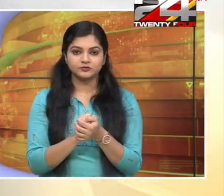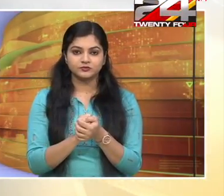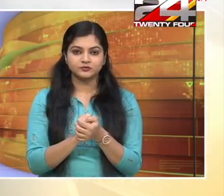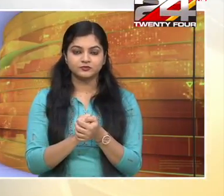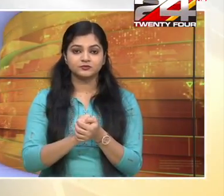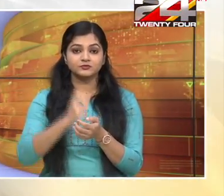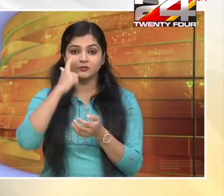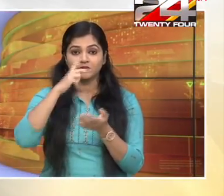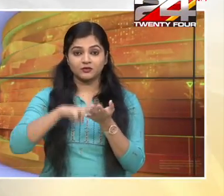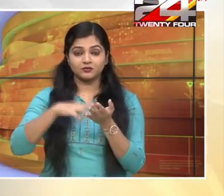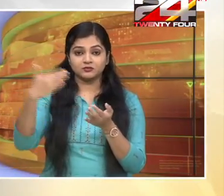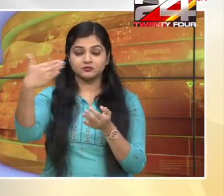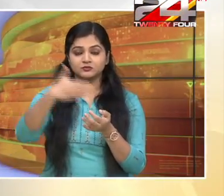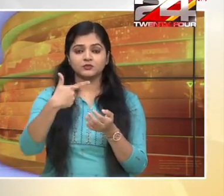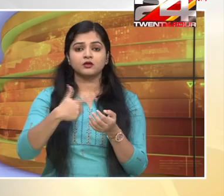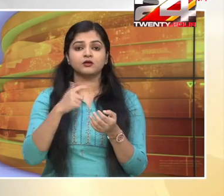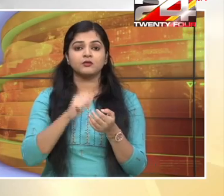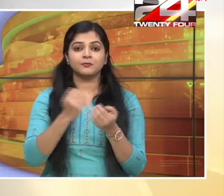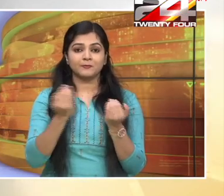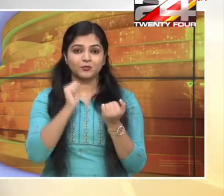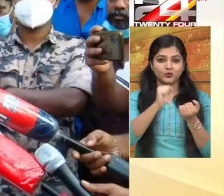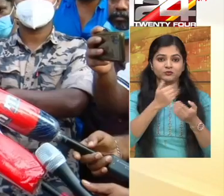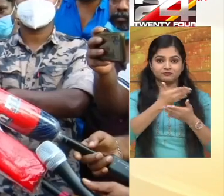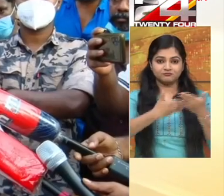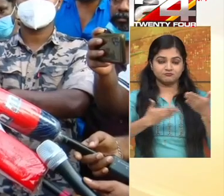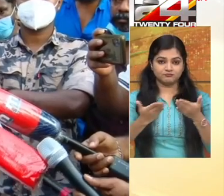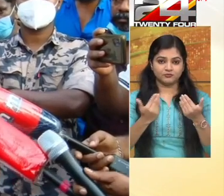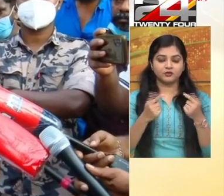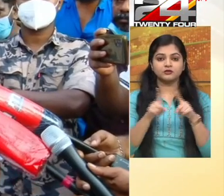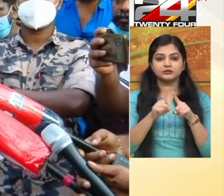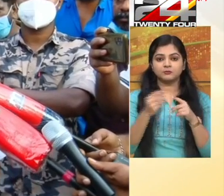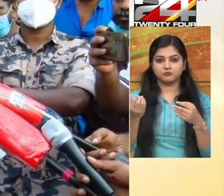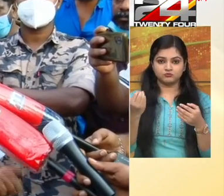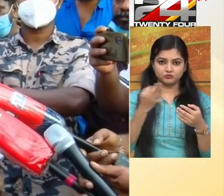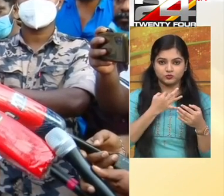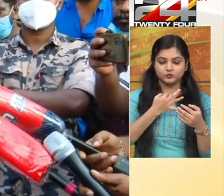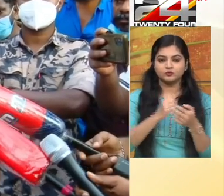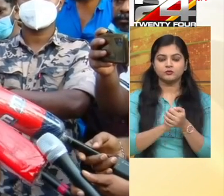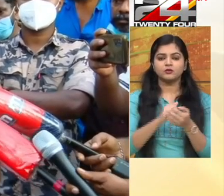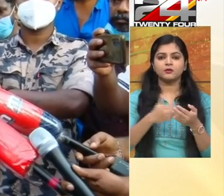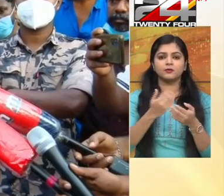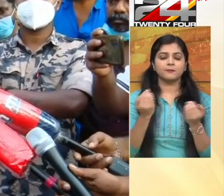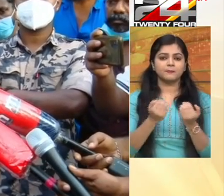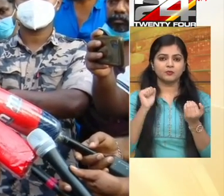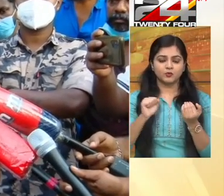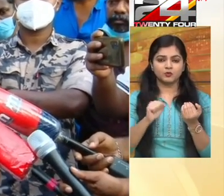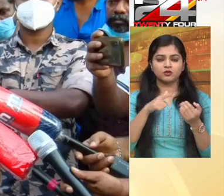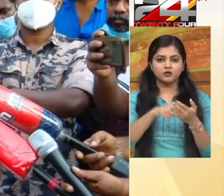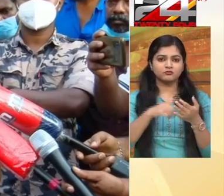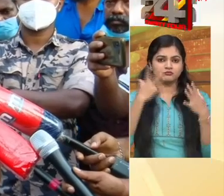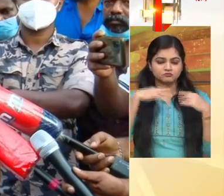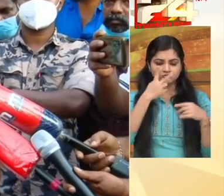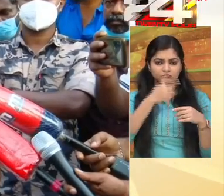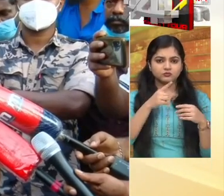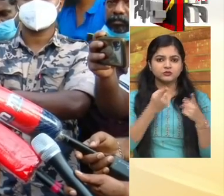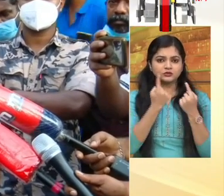അവർ വന്നപ്പം കുഞ്ഞിൻ്റെ കേസ് ഷീറ്റ് ആദ്യം ചോദിച്ചു. കുഞ്ഞ് ജനിക്കുമ്പോഴത്തേനും നമുക്കൊരു പേപ്പർ തരും ഇവിടെ. അത് നോക്കി വെച്ച് അവർ ഇങ്ങോട്ട് പറഞ്ഞു, കുഞ്ഞിന് മഞ്ഞനിറം നോക്കിയിട്ടില്ലായിരുന്നല്ലോ, അതെന്താ